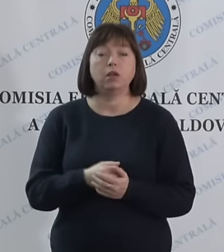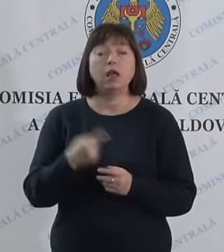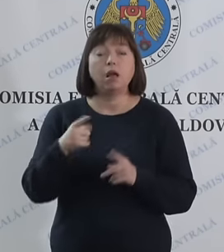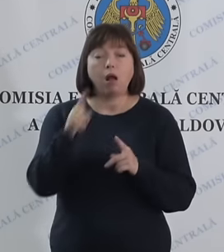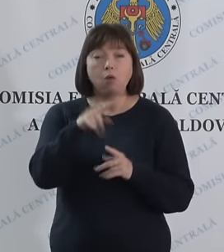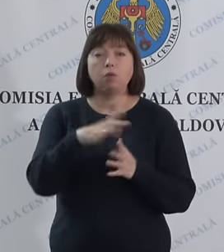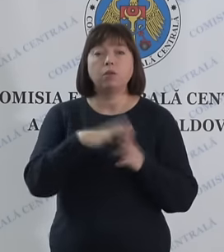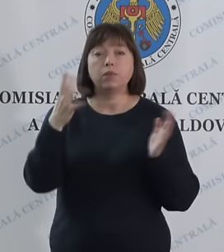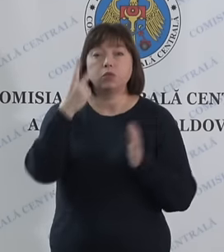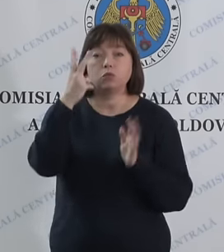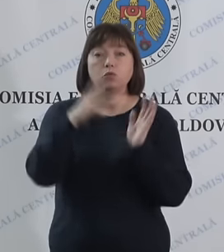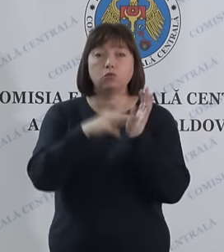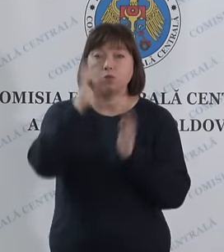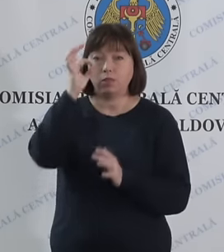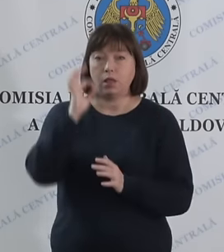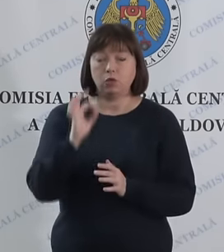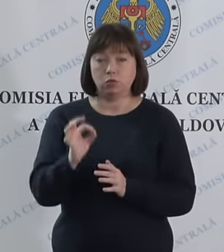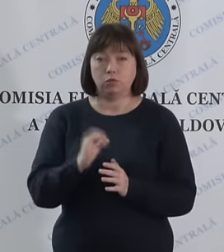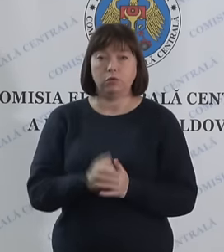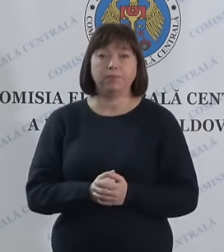peste 28%.